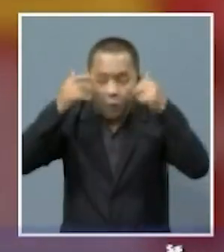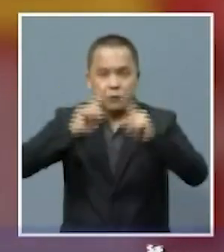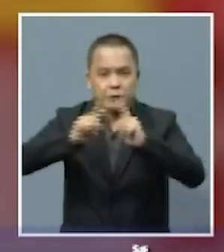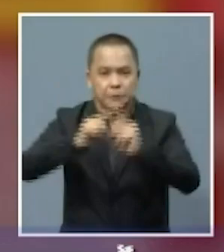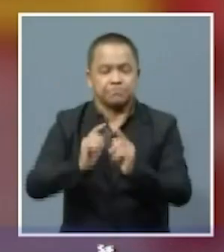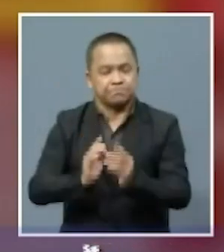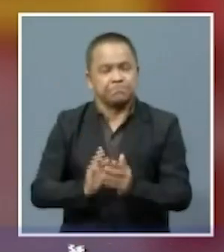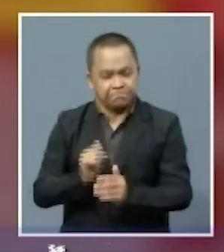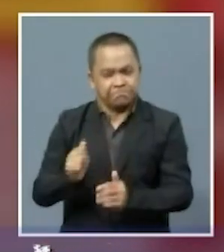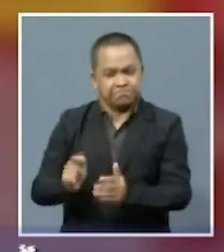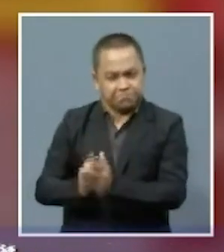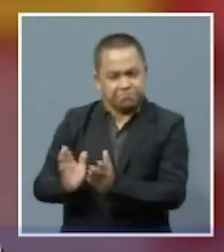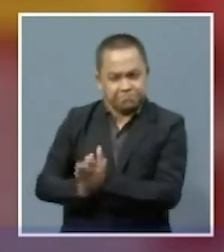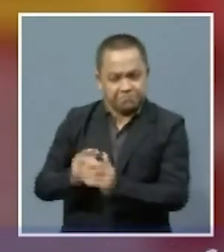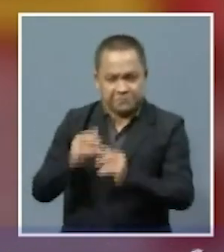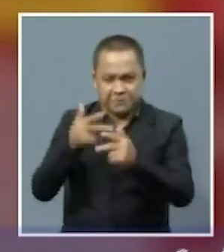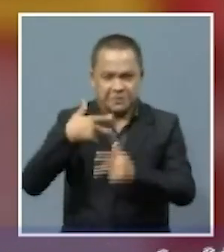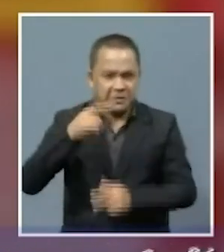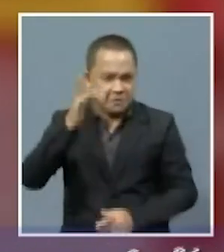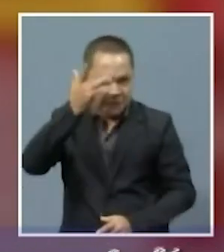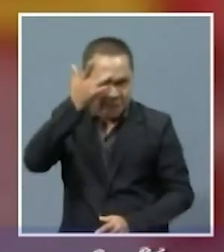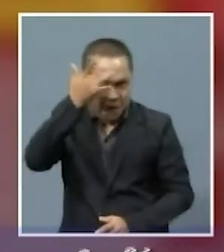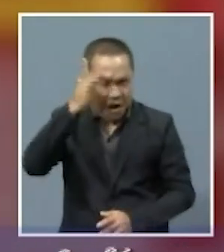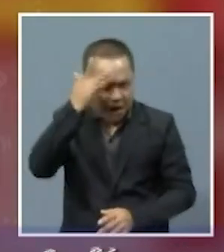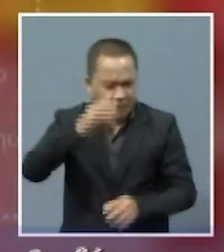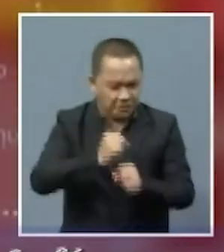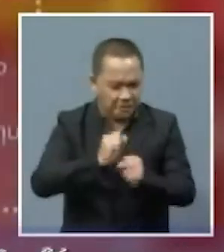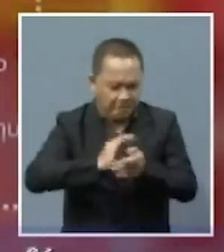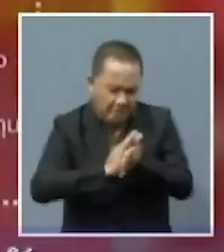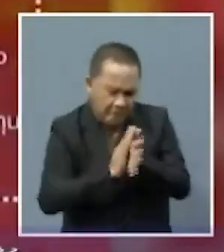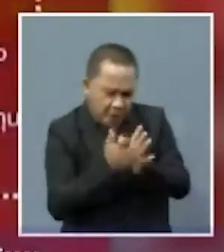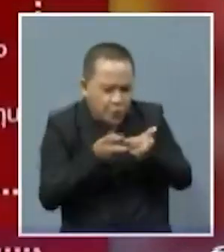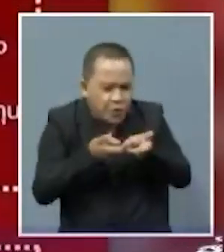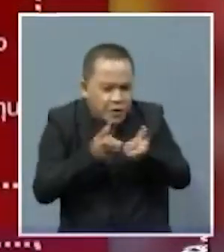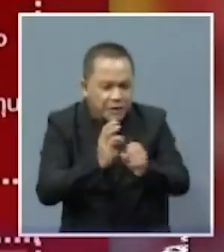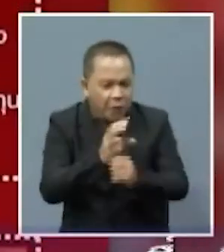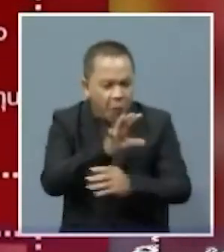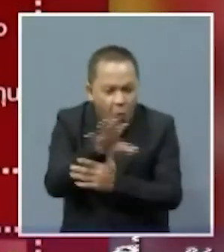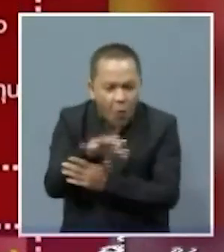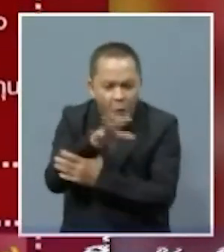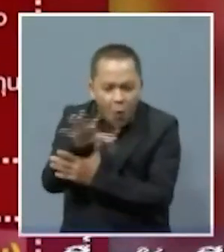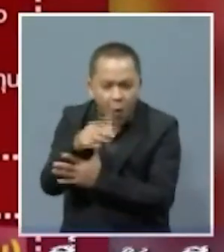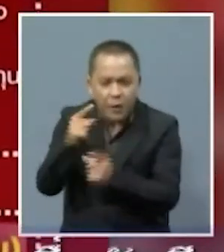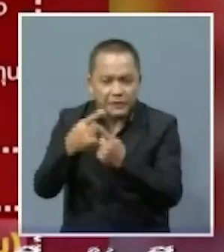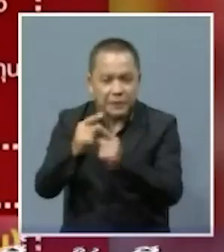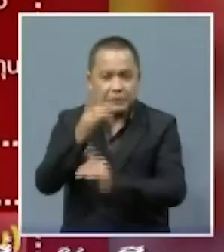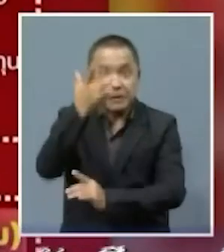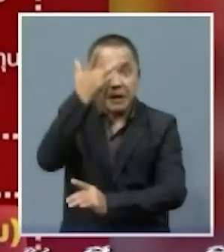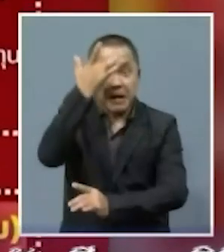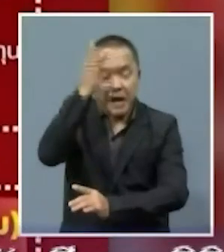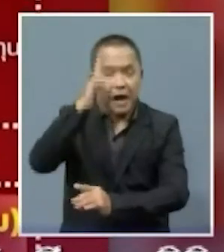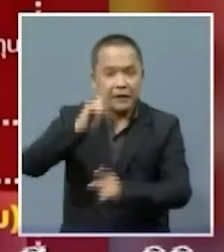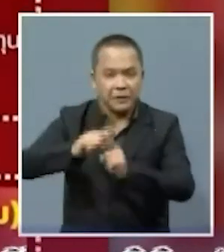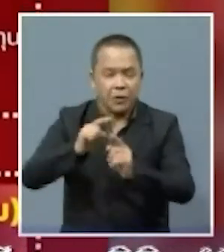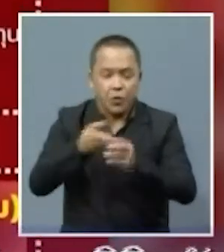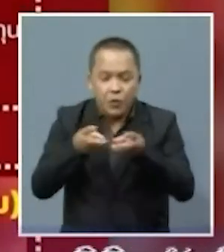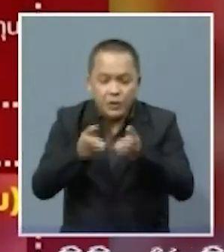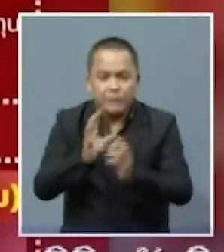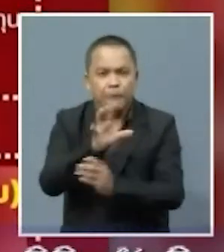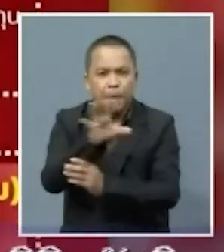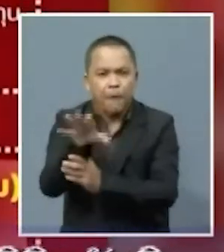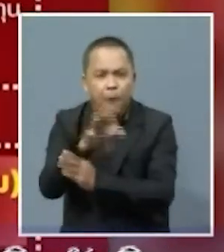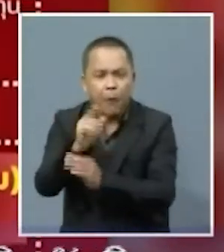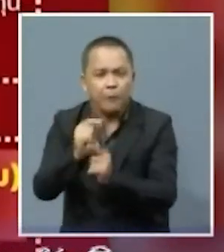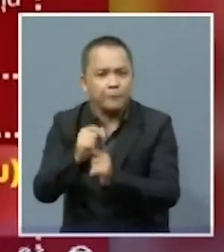จริงๆต้องชื่นชมนะมีความฉลาดแล้วก็มีความปรับเปลี่ยนไปตามยุคสมัยแต่ใช้ความฉลาดและกลอุบายเหล่